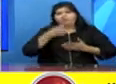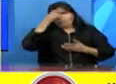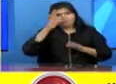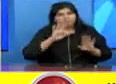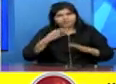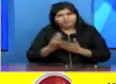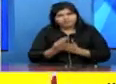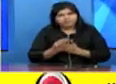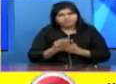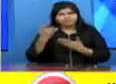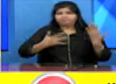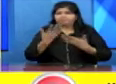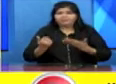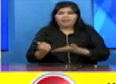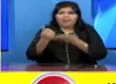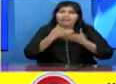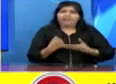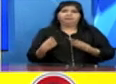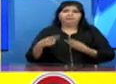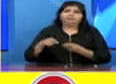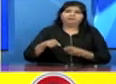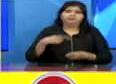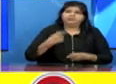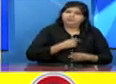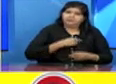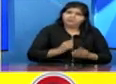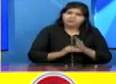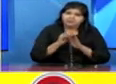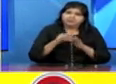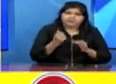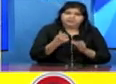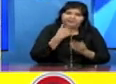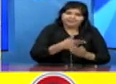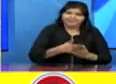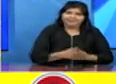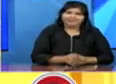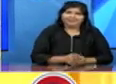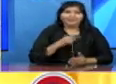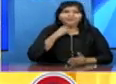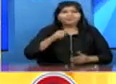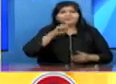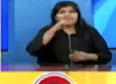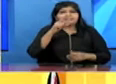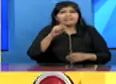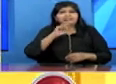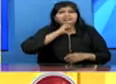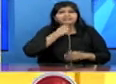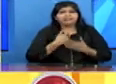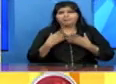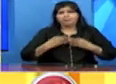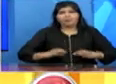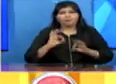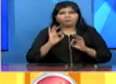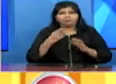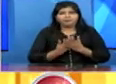भी 1% भी प्रॉब्लम नहीं आई। आपका आत्मविश्वास भी बड़ा मजबूत दिखता है। जी सर, आई एम परफेक्ट।